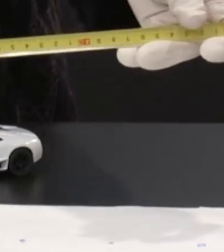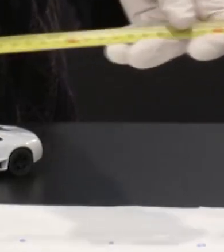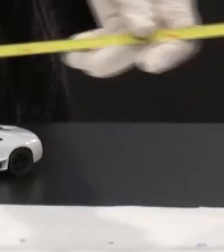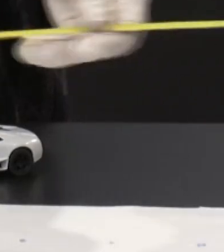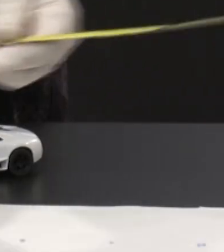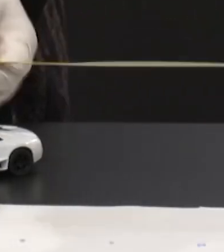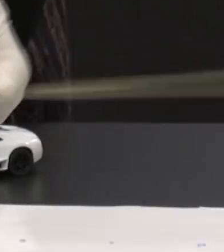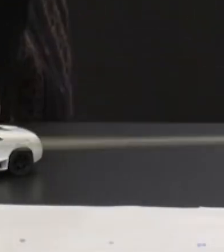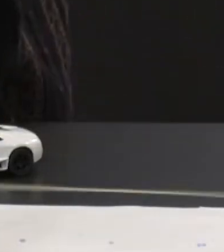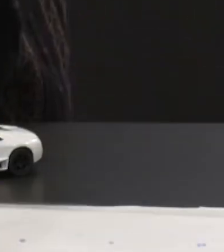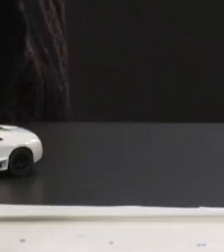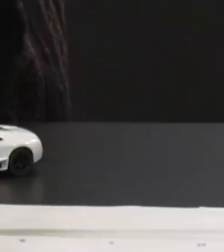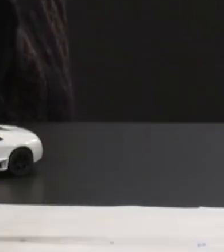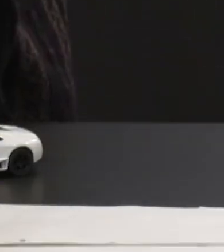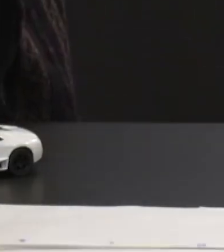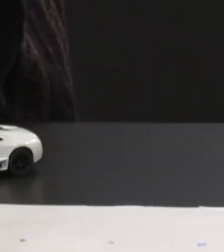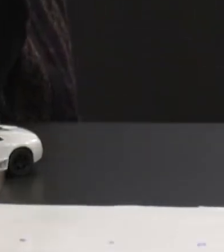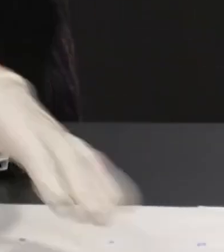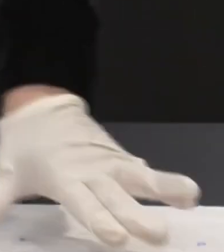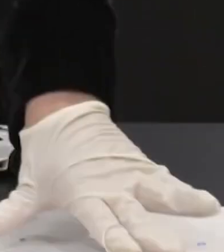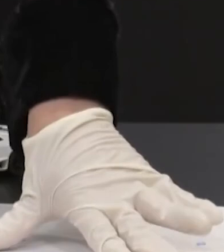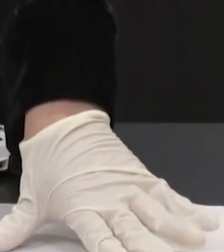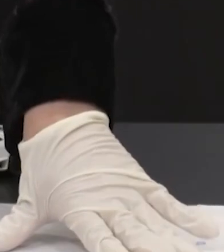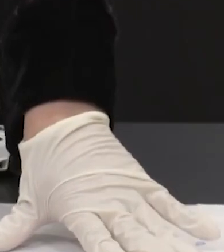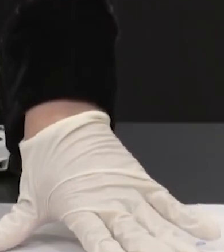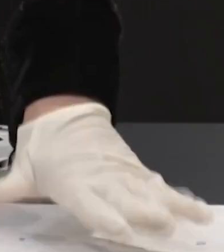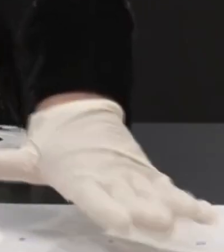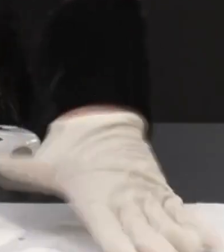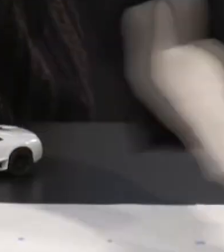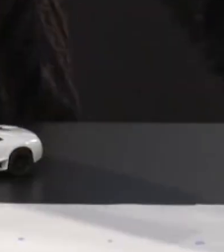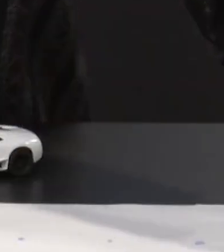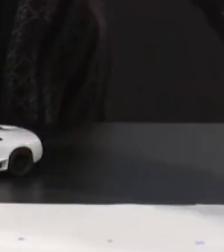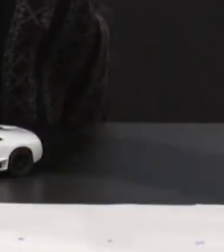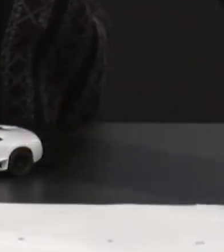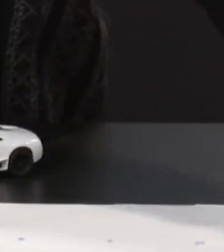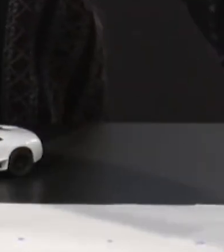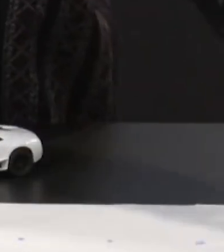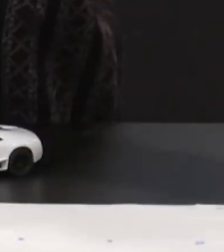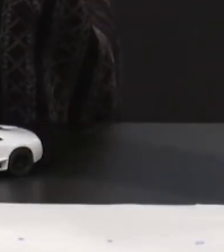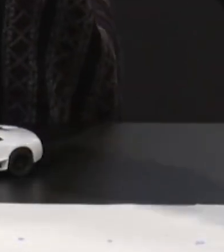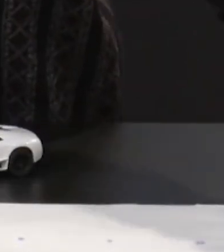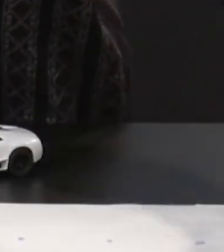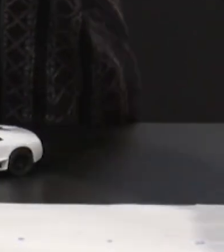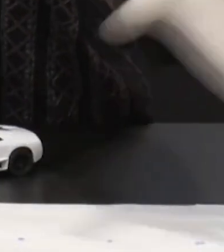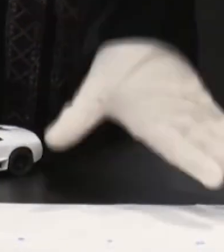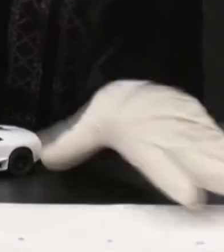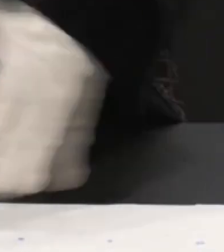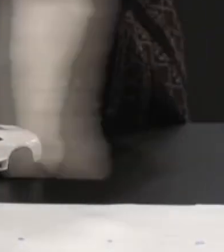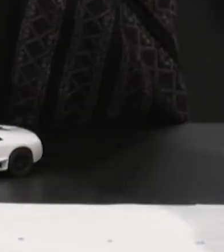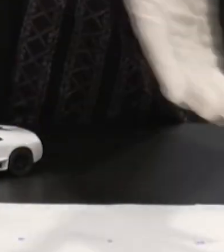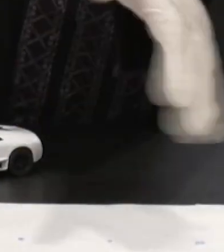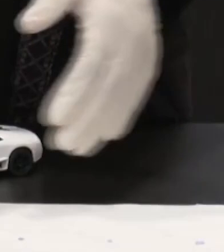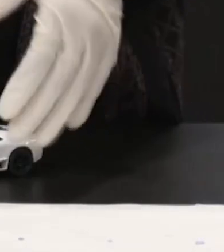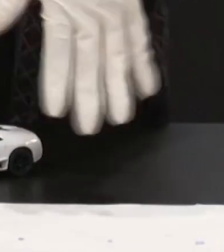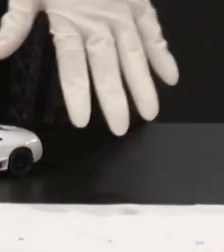الاول فبالتالي ضعت المتر بهالطريقه ثابت انت تستطيع تضعها هنا الورقه في نهايه حائط في منزلك حتى